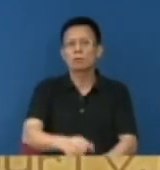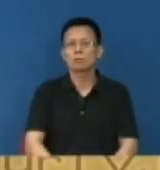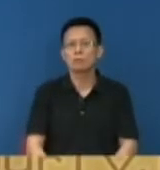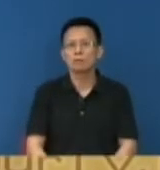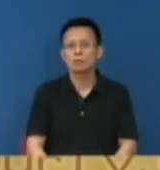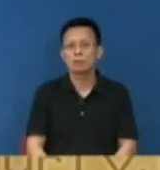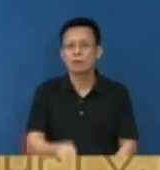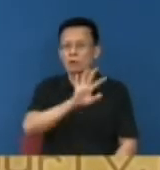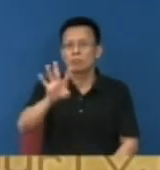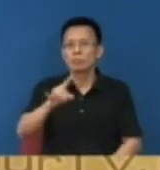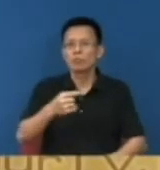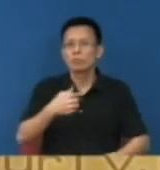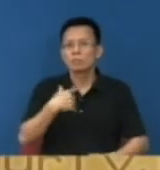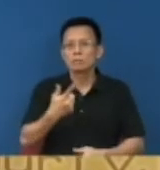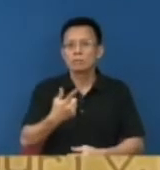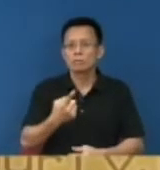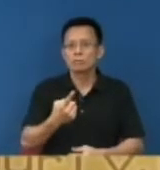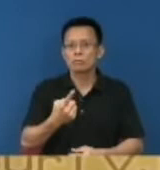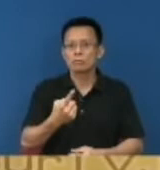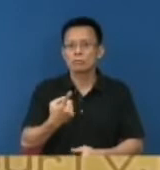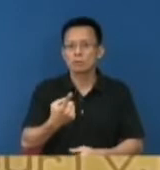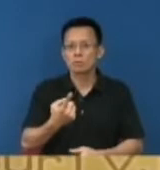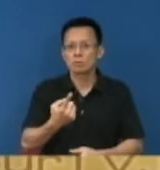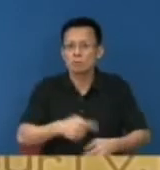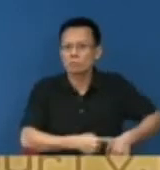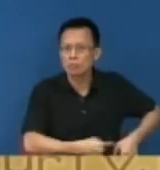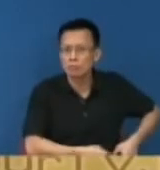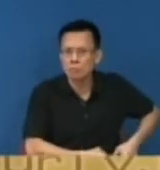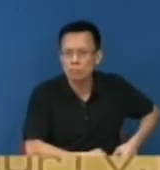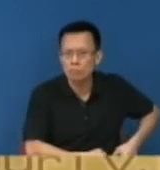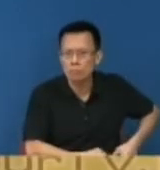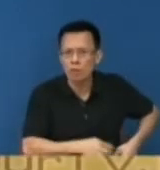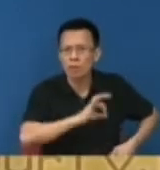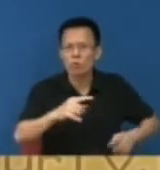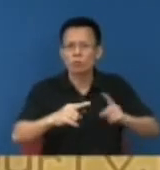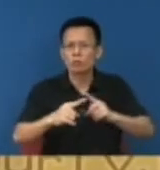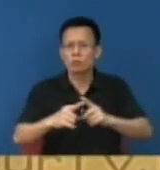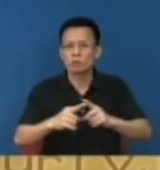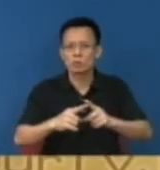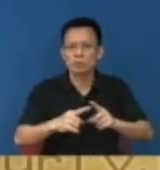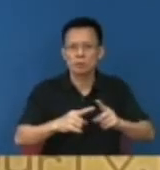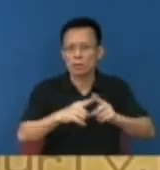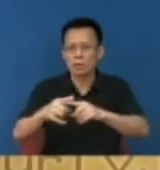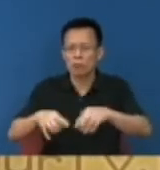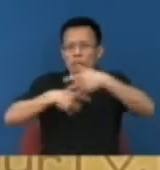你唔好要一個又冇錢又冇人嘅民陣去搞個遊行